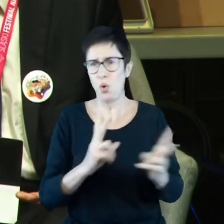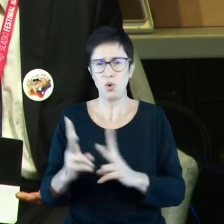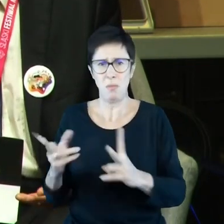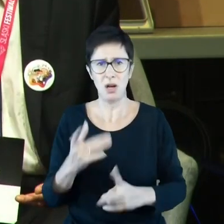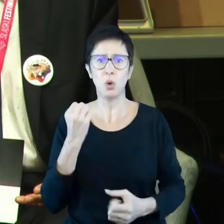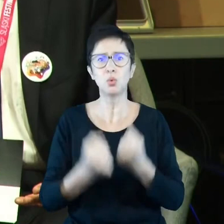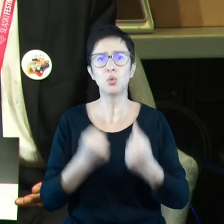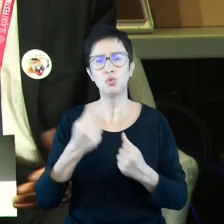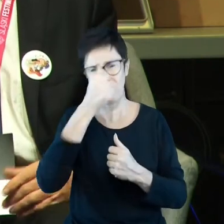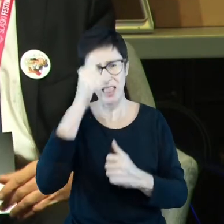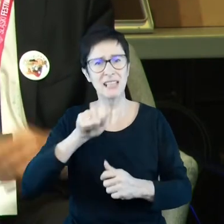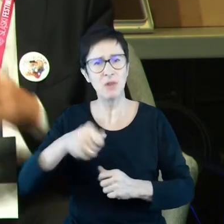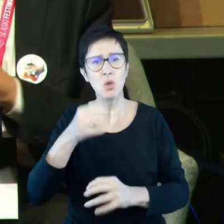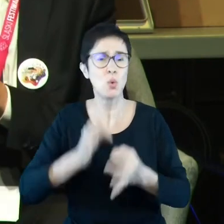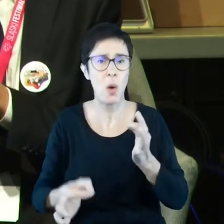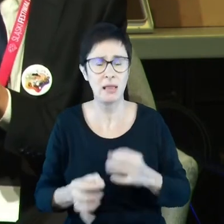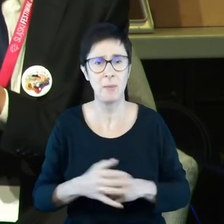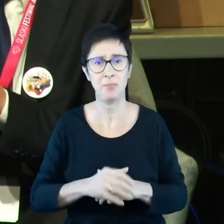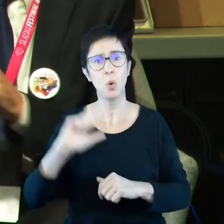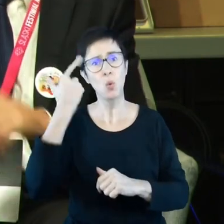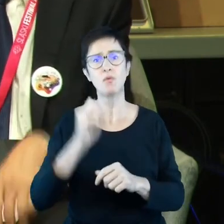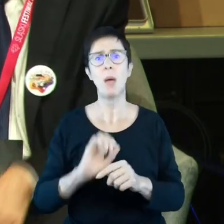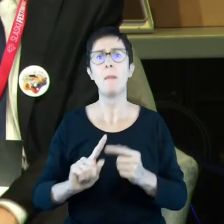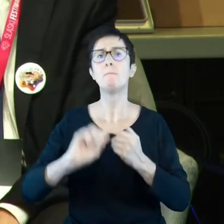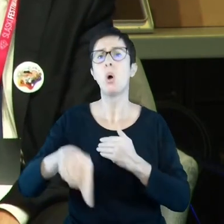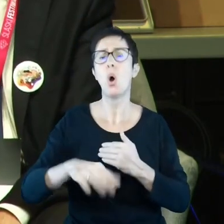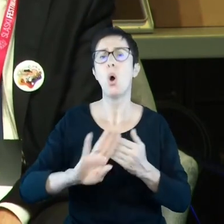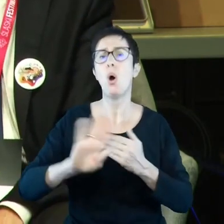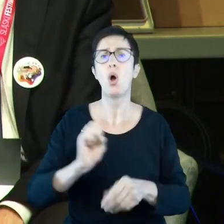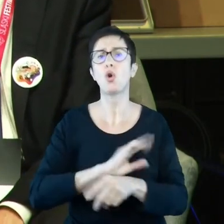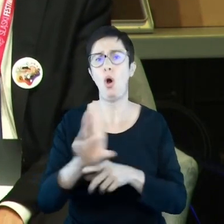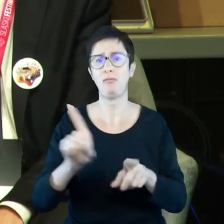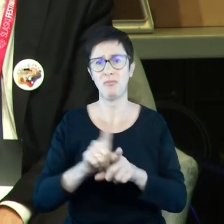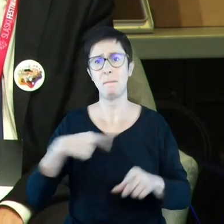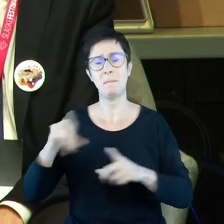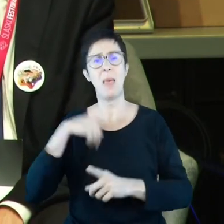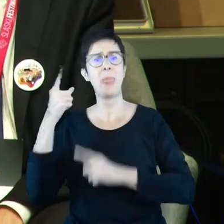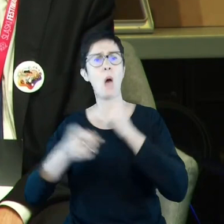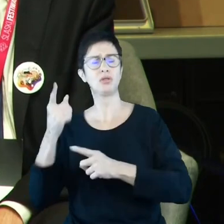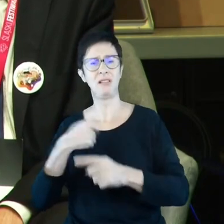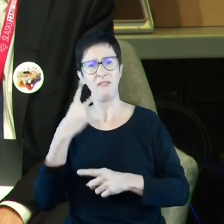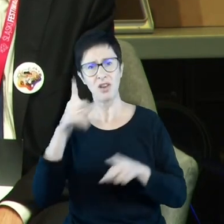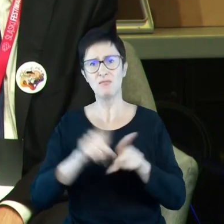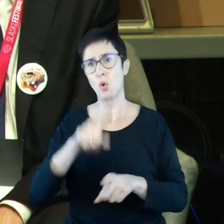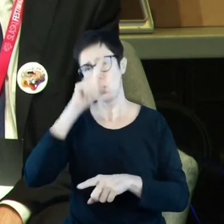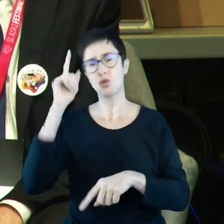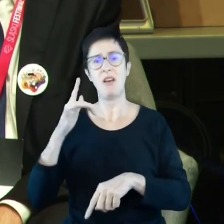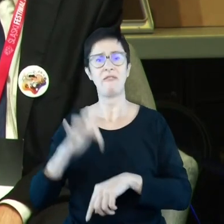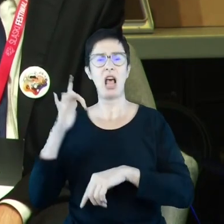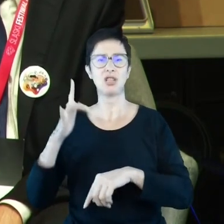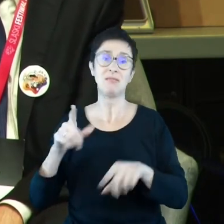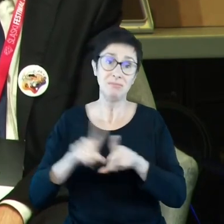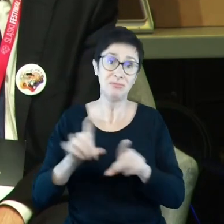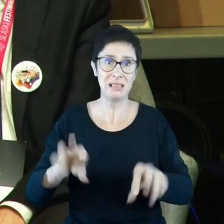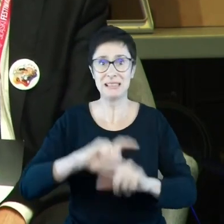je nazwać. Proszę państwa, szczególnie po COVID-zie, my tego doświadczamy jako nauczyciele, ale także jako wrażliwi ludzie, a o wrażliwości też cały dzień dzisiaj